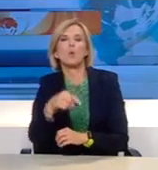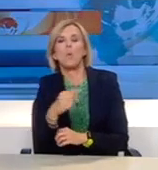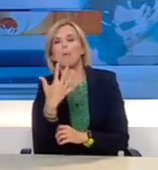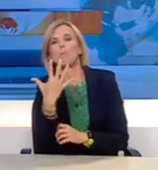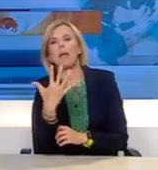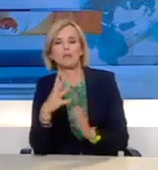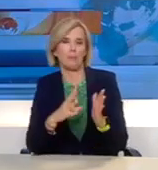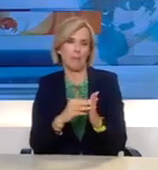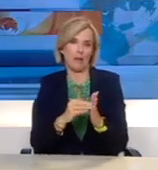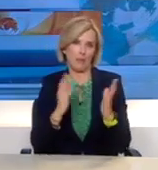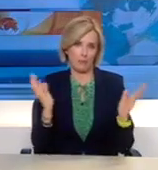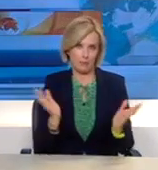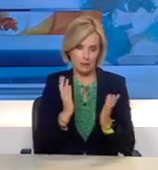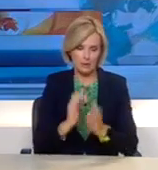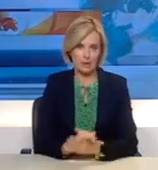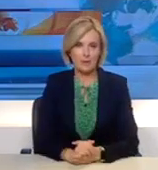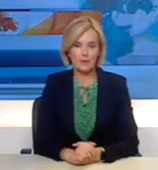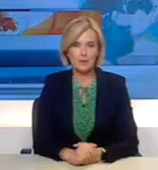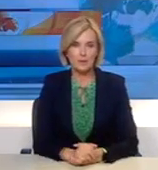το κρατήσουμε.